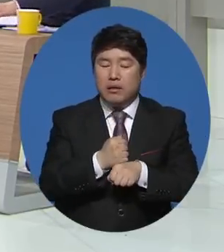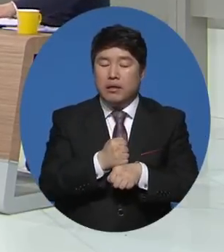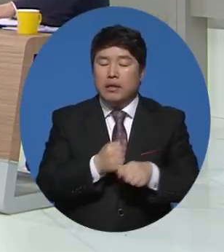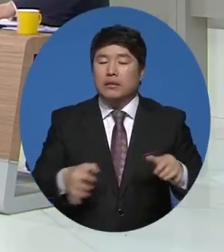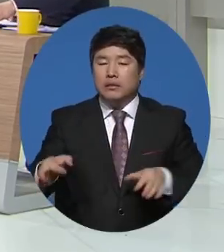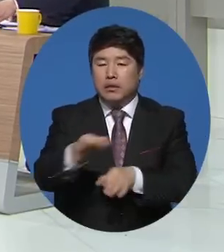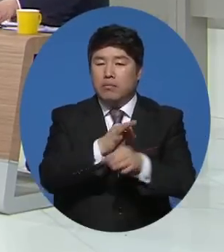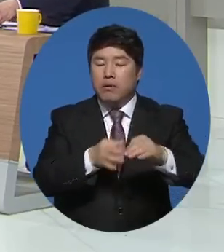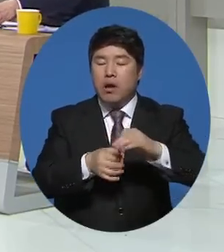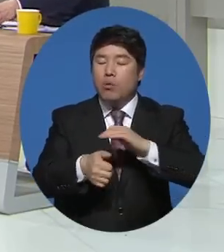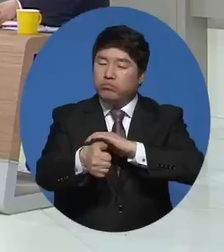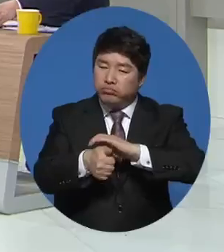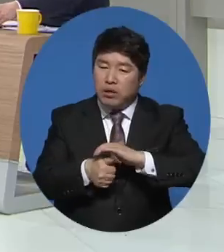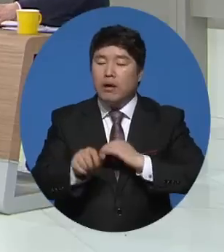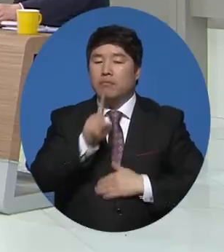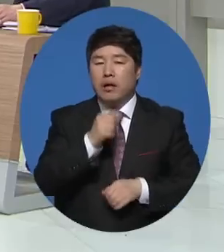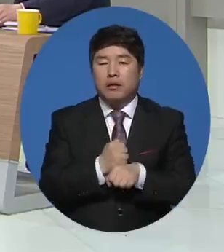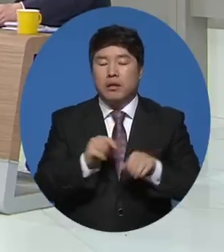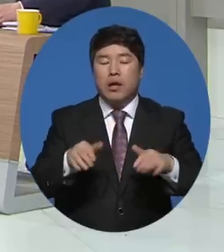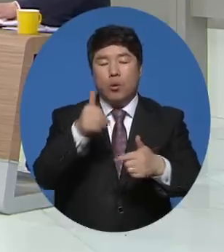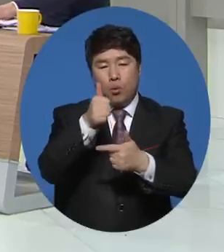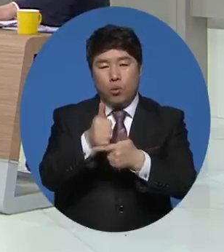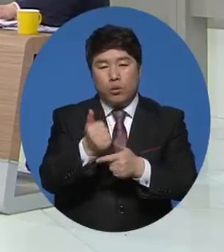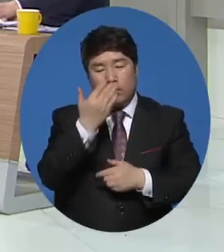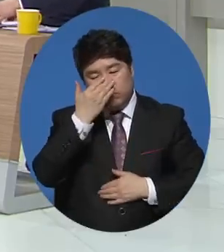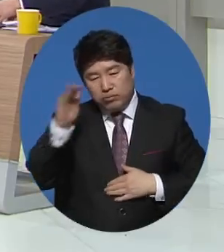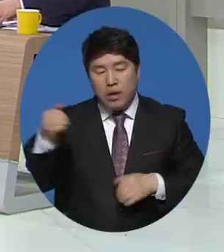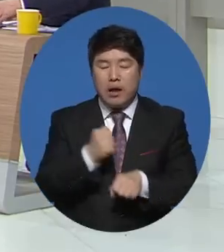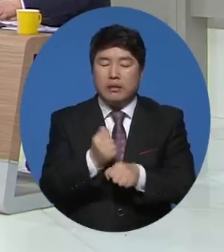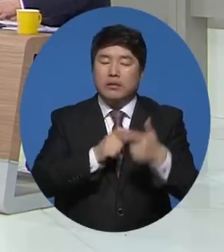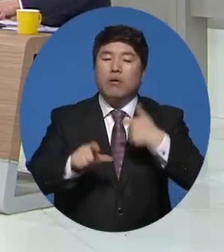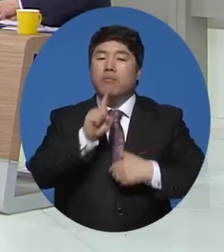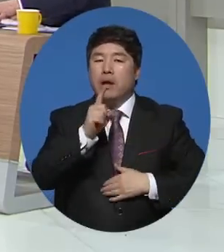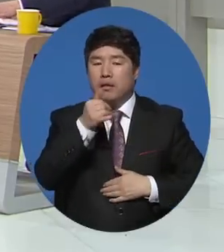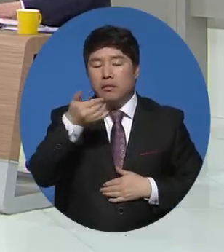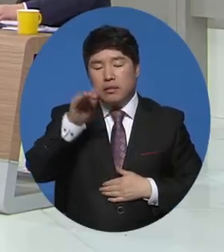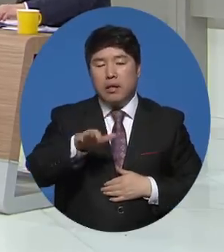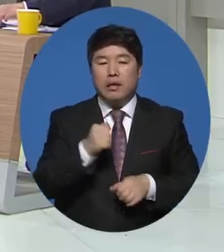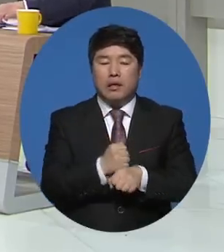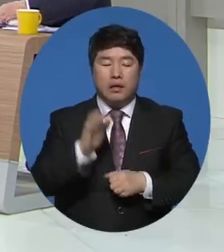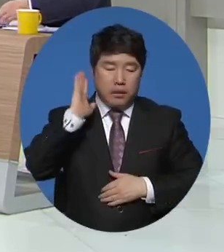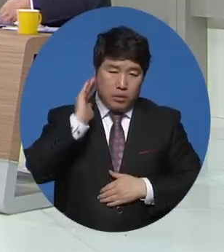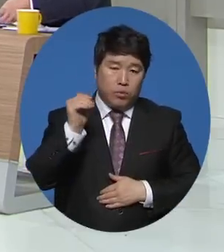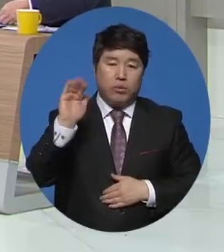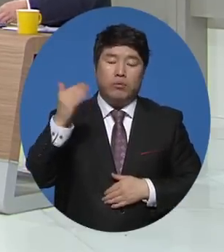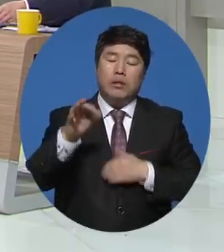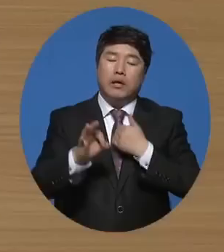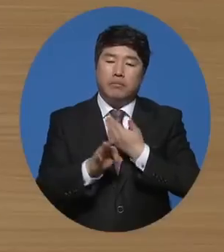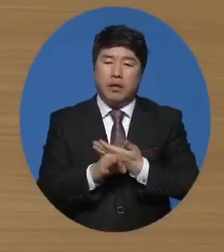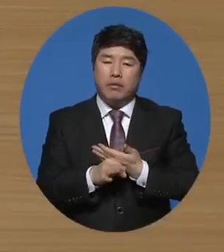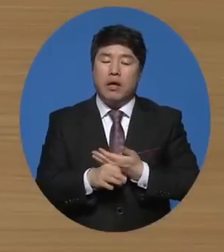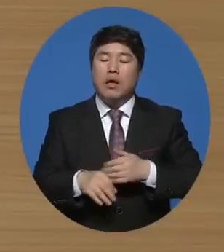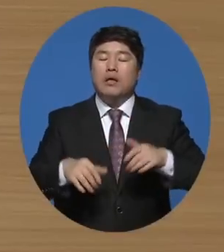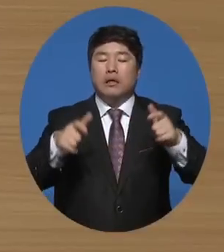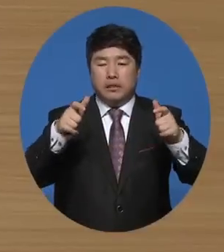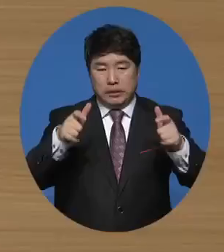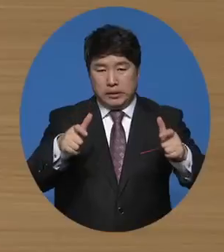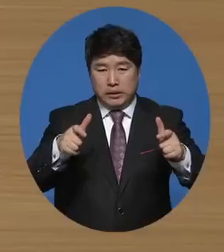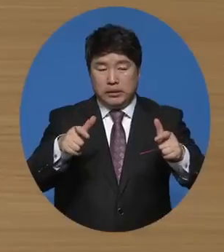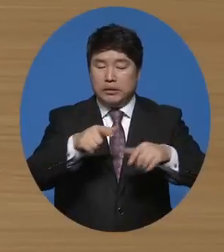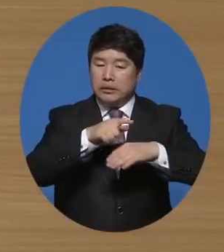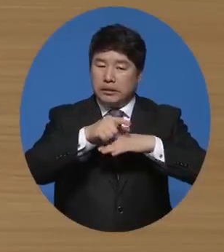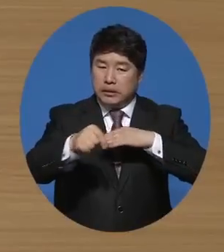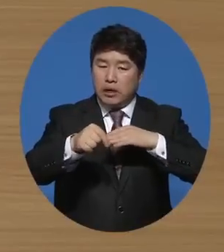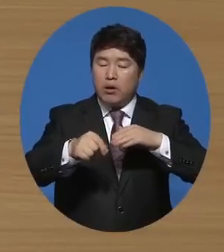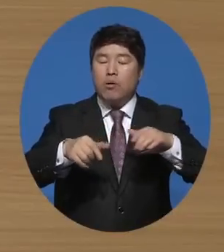평가를 받지요 여기에 호남 소외론 덧붙여 있는데요 대통령이 되신다면 지역 불균형을 어떻게 극복할